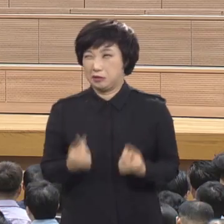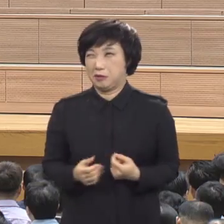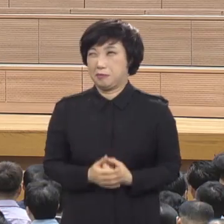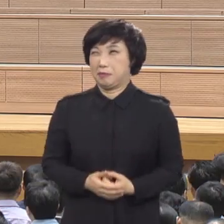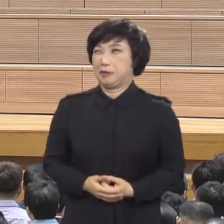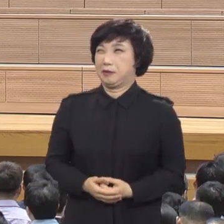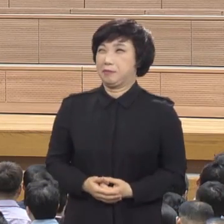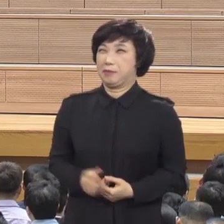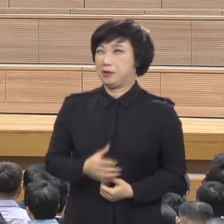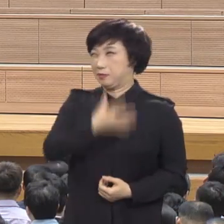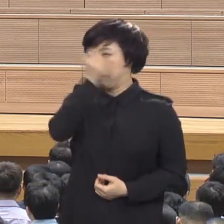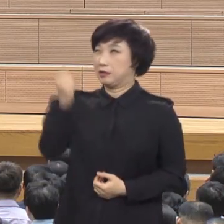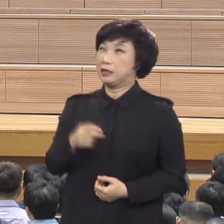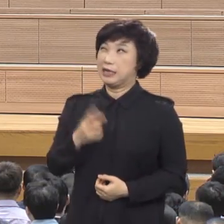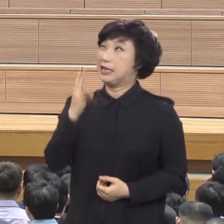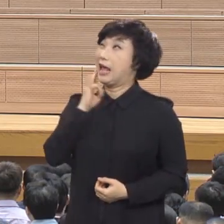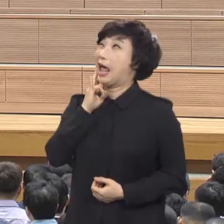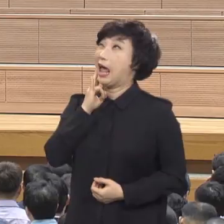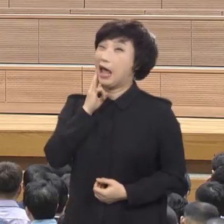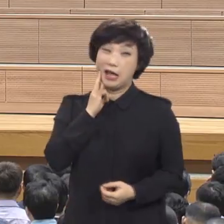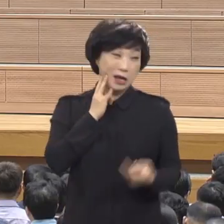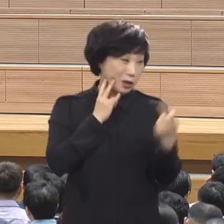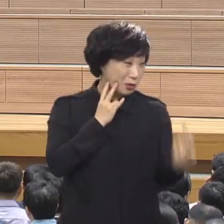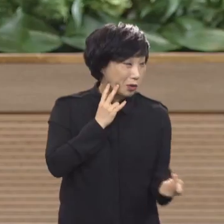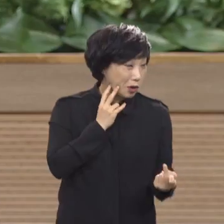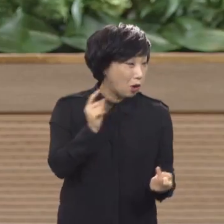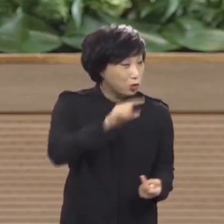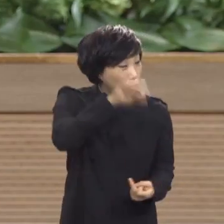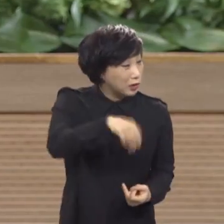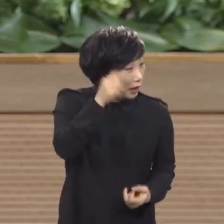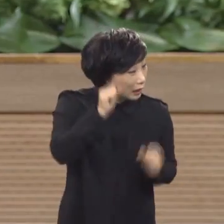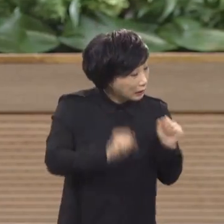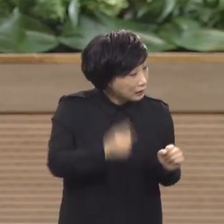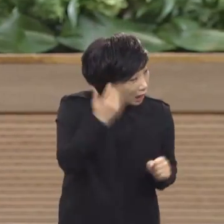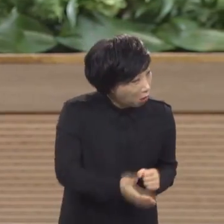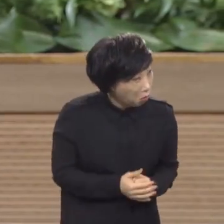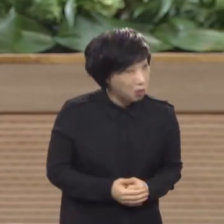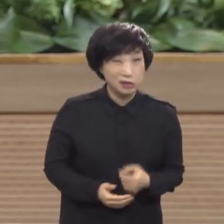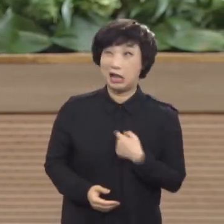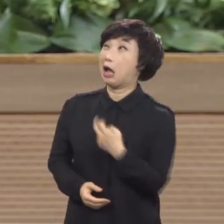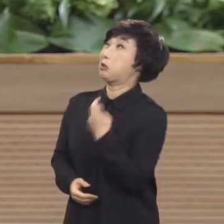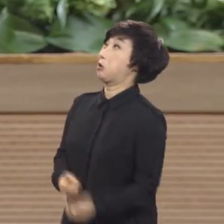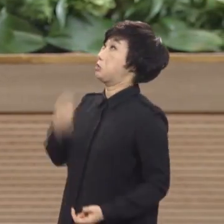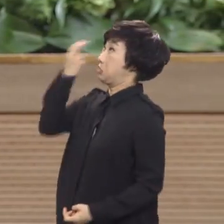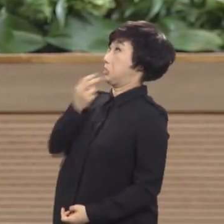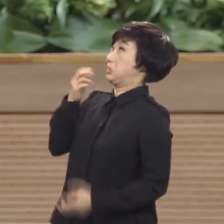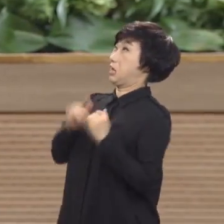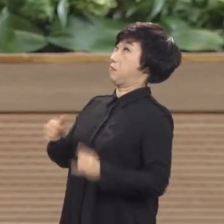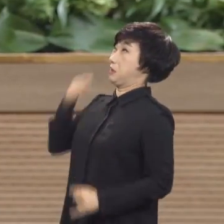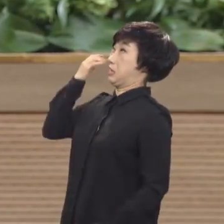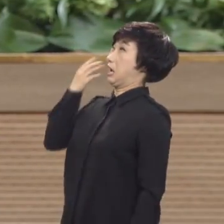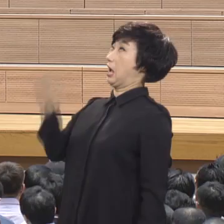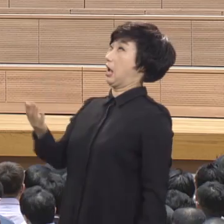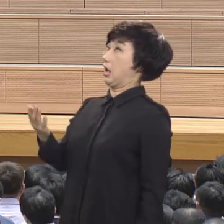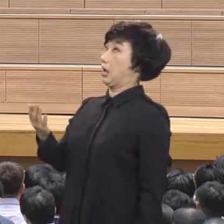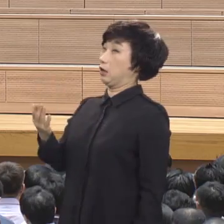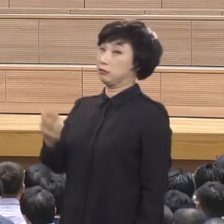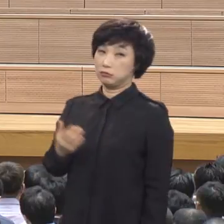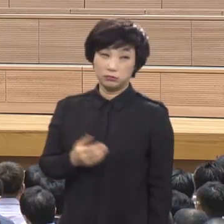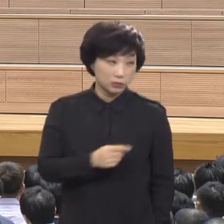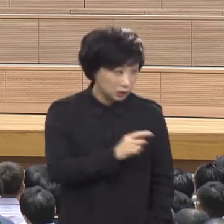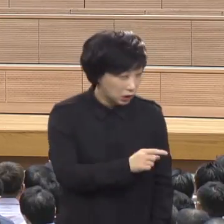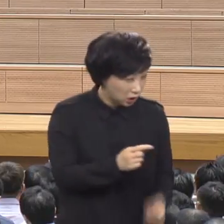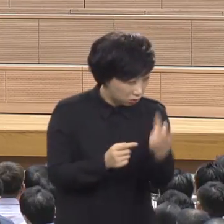네 아우가 어디 있느냐 하니까, 내가 아우를 지키는 자입니까? 네